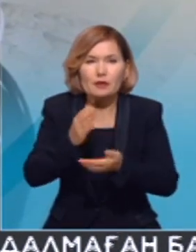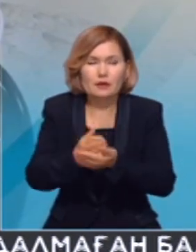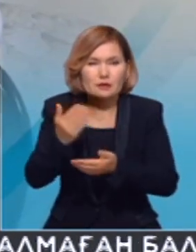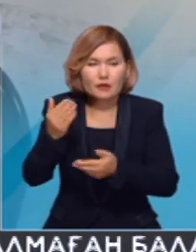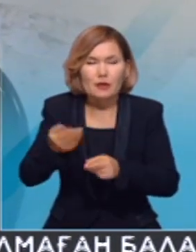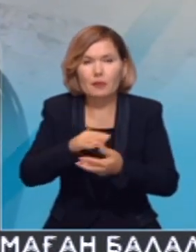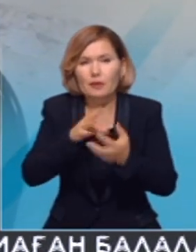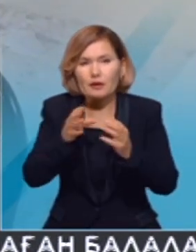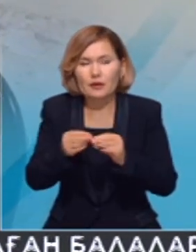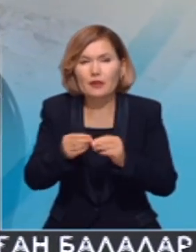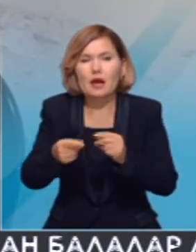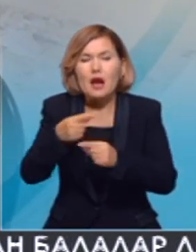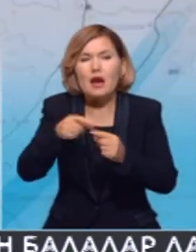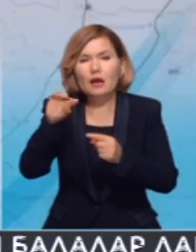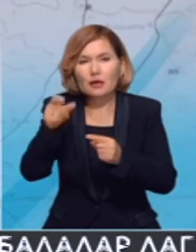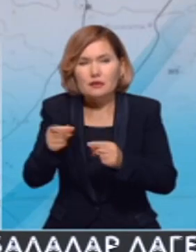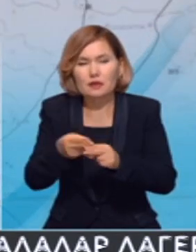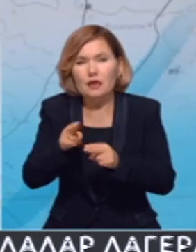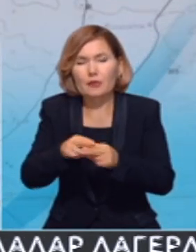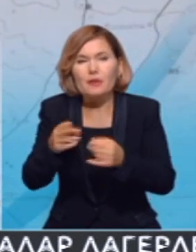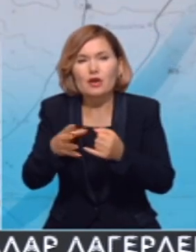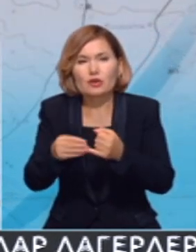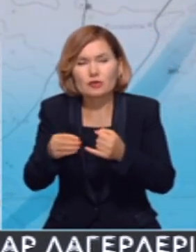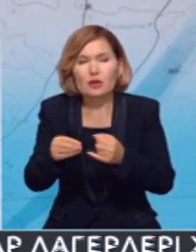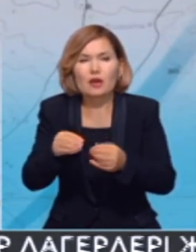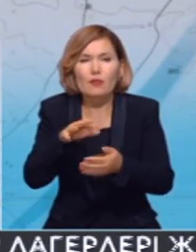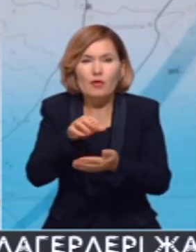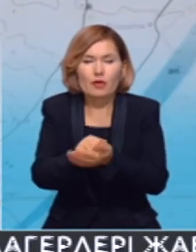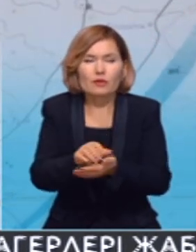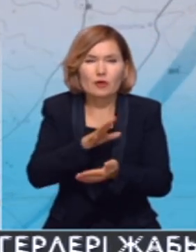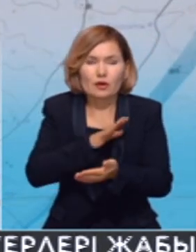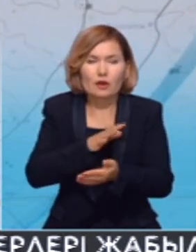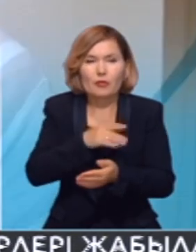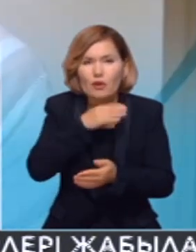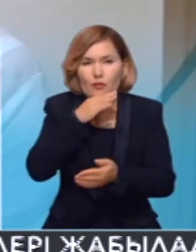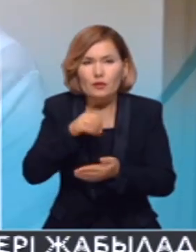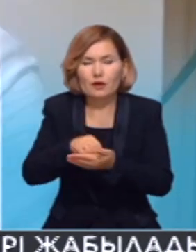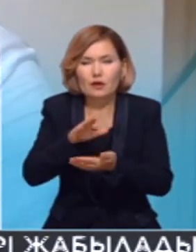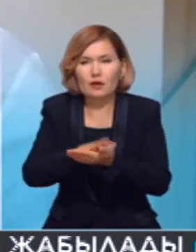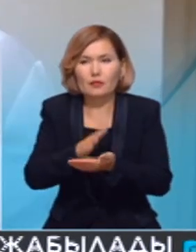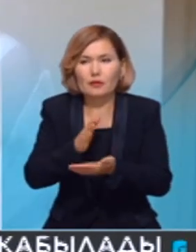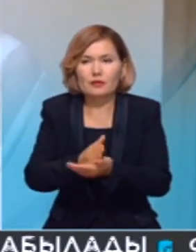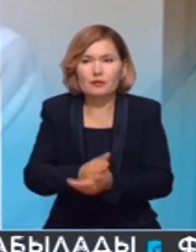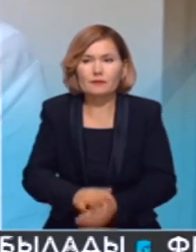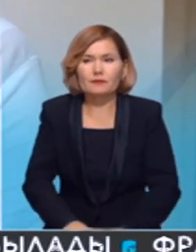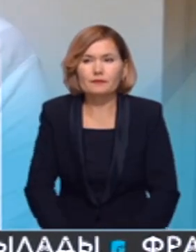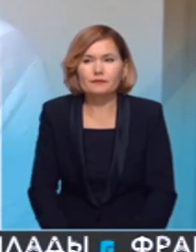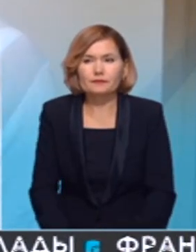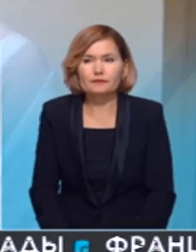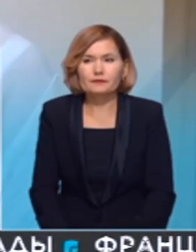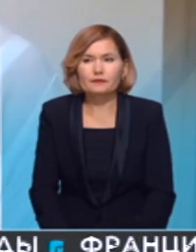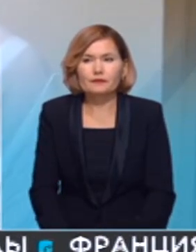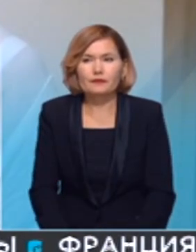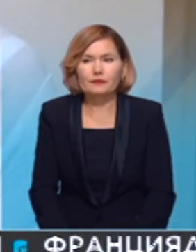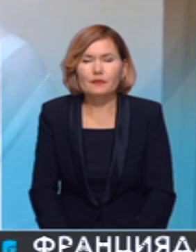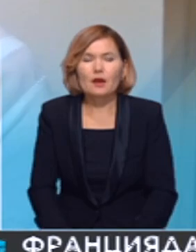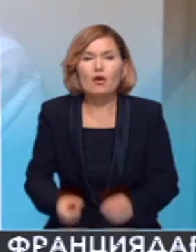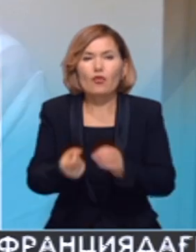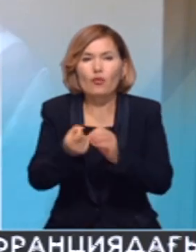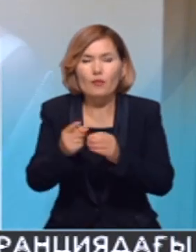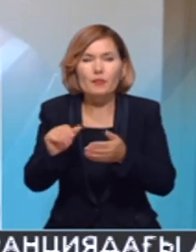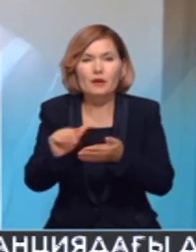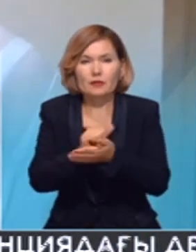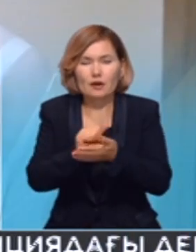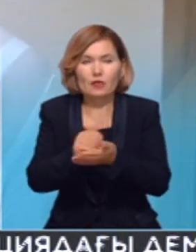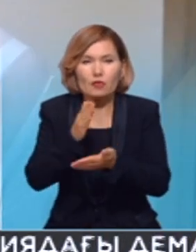отыр. Яғни кәсіпкерлік нысанның жері бір емес, оннан аса мекемеге тіркелген. Көрдіңіз бе, олар хитрес етіп 11 госактысы бар екен.